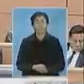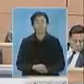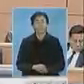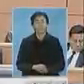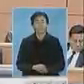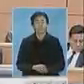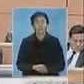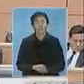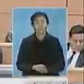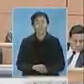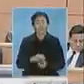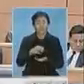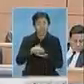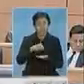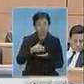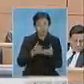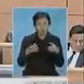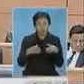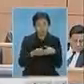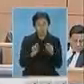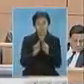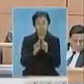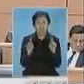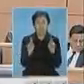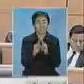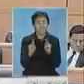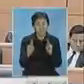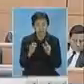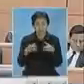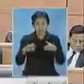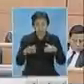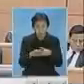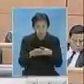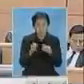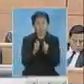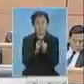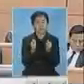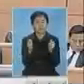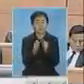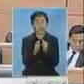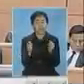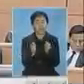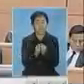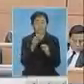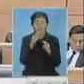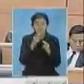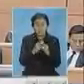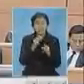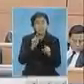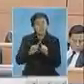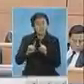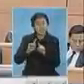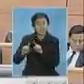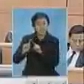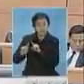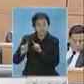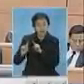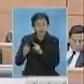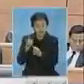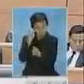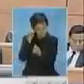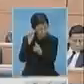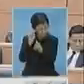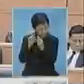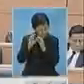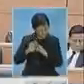บรรดาคณะกรรมการคณะอนุกรรมการชื่อแตกต่างกันล่ะครับแต่แต่เป้าหมายปลาย